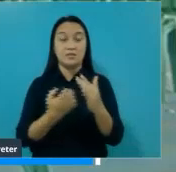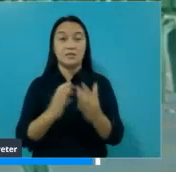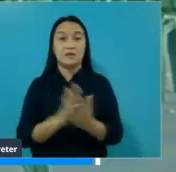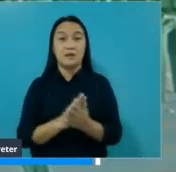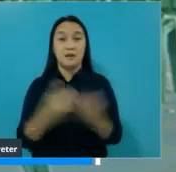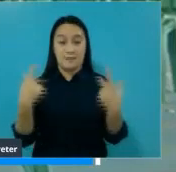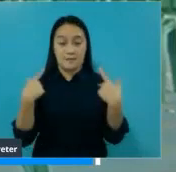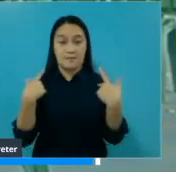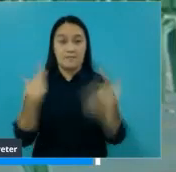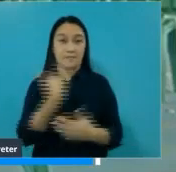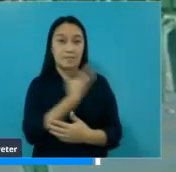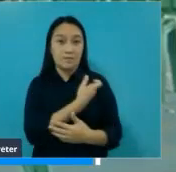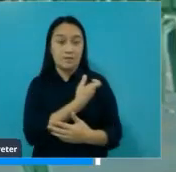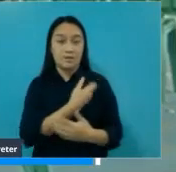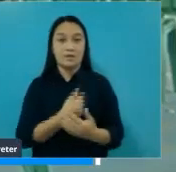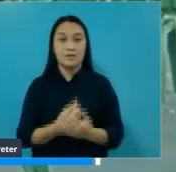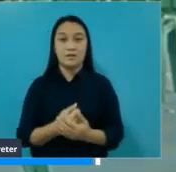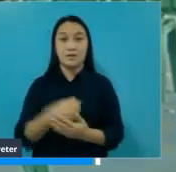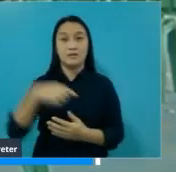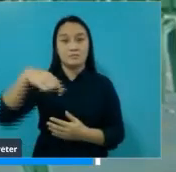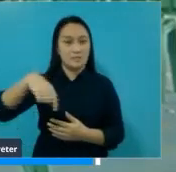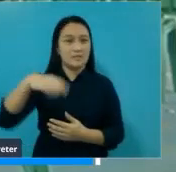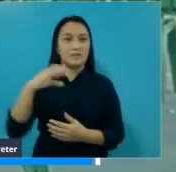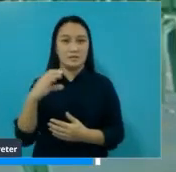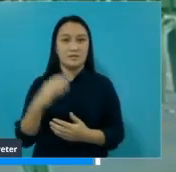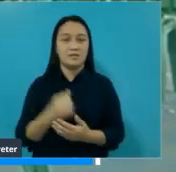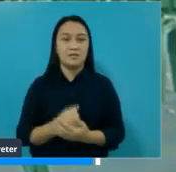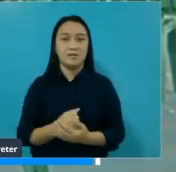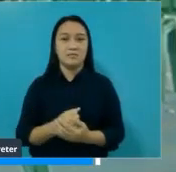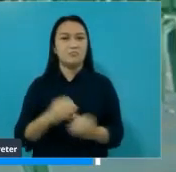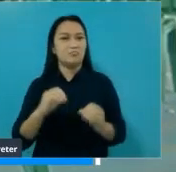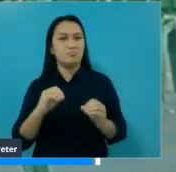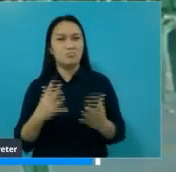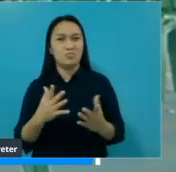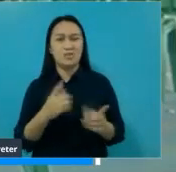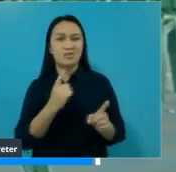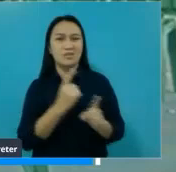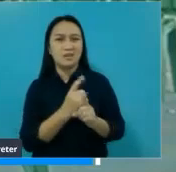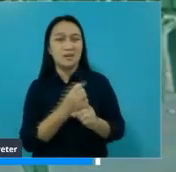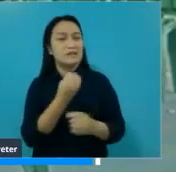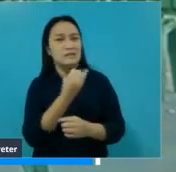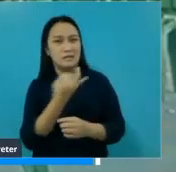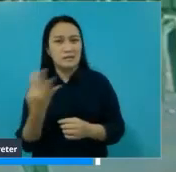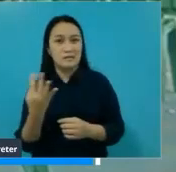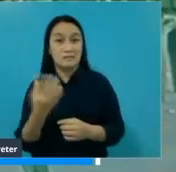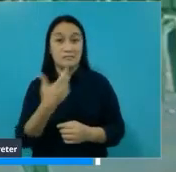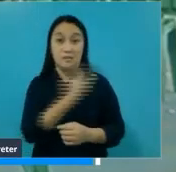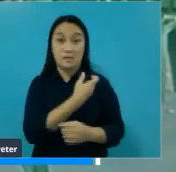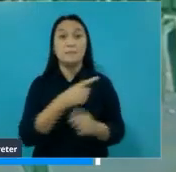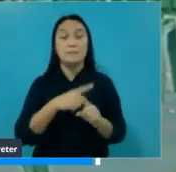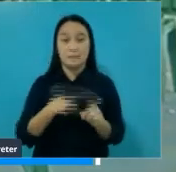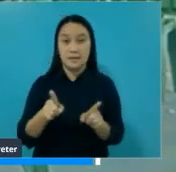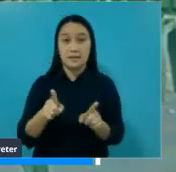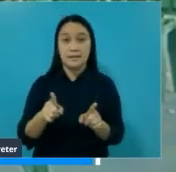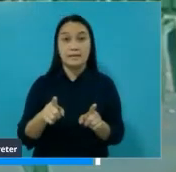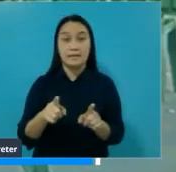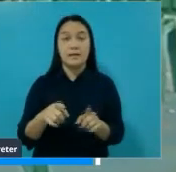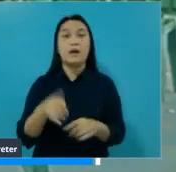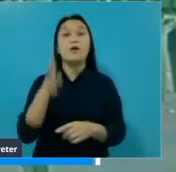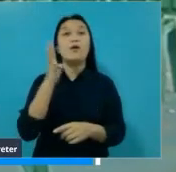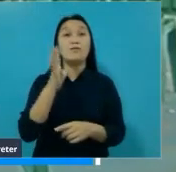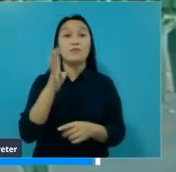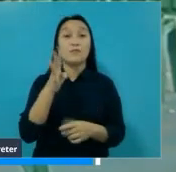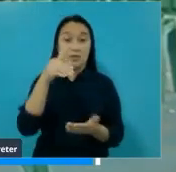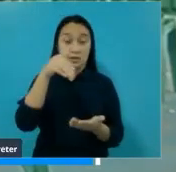Lungsod, Quezon. Walang tiyak na binigay ang LGU kung ilan ang babakunahan, pero sabi nila mahigit 40,000 ang ibibigay